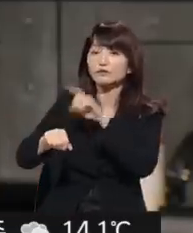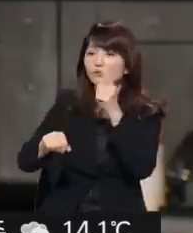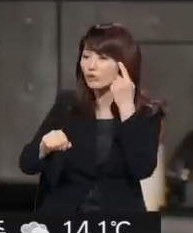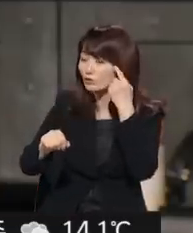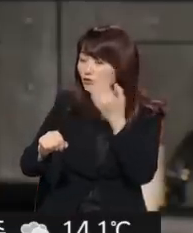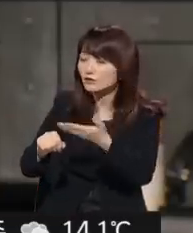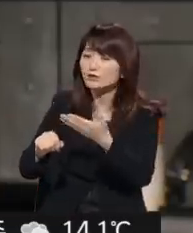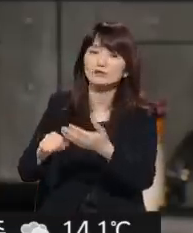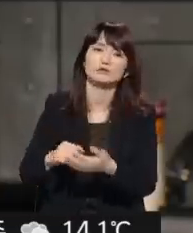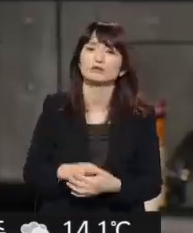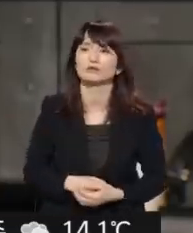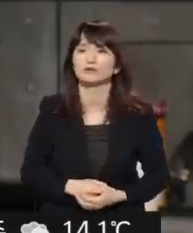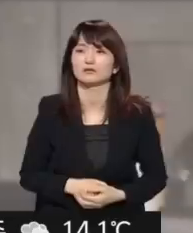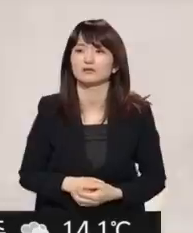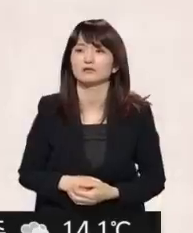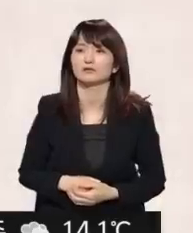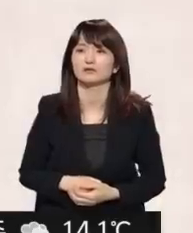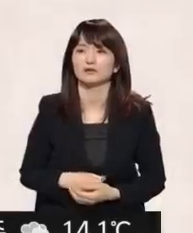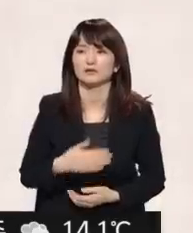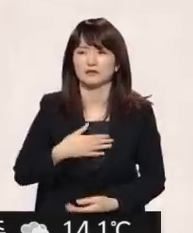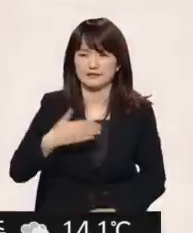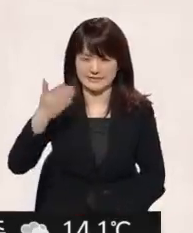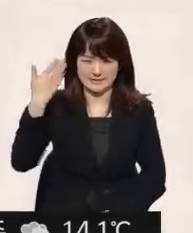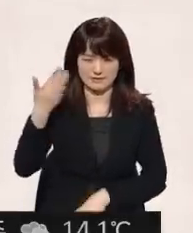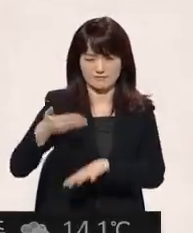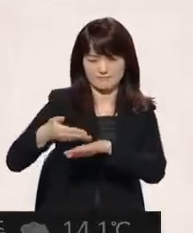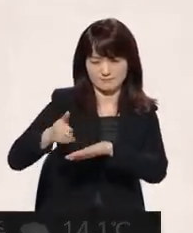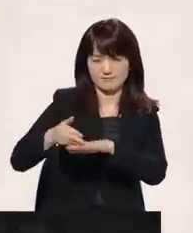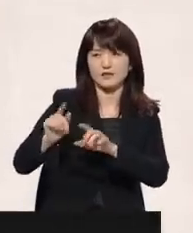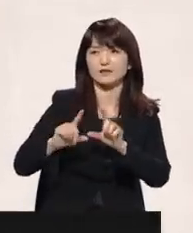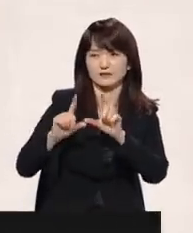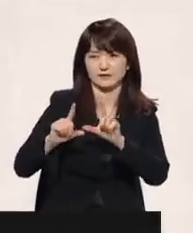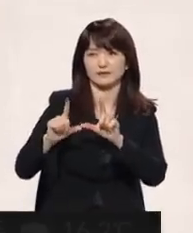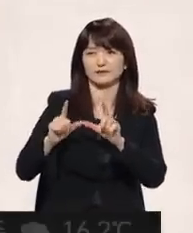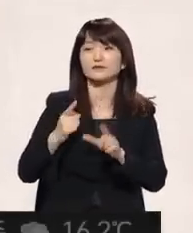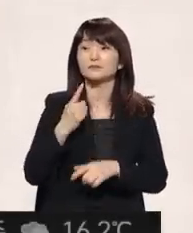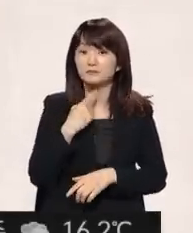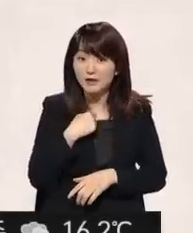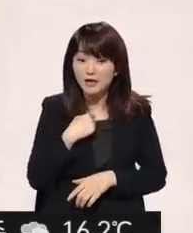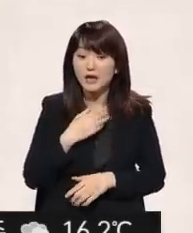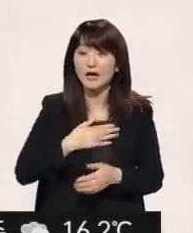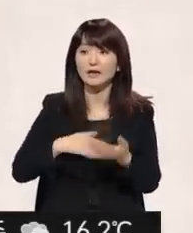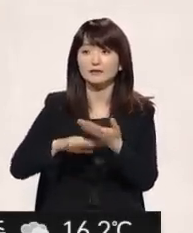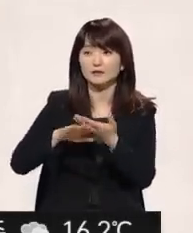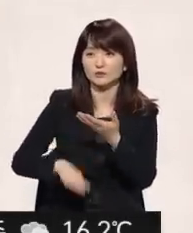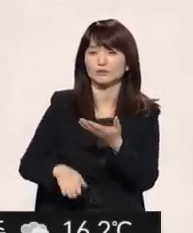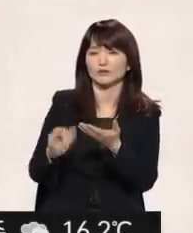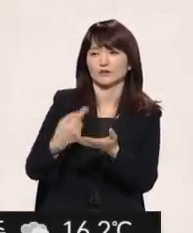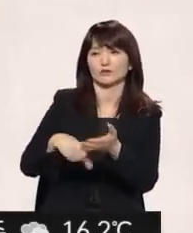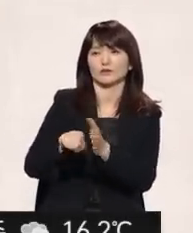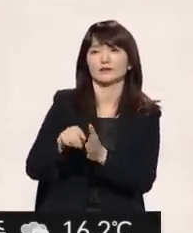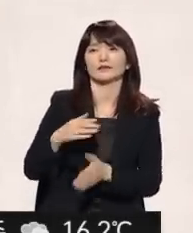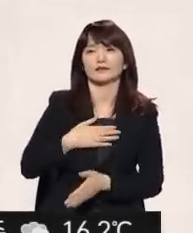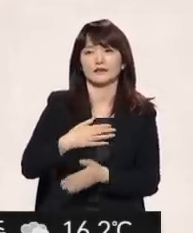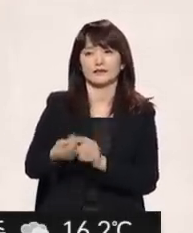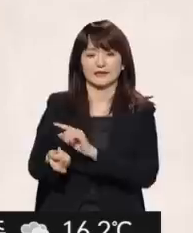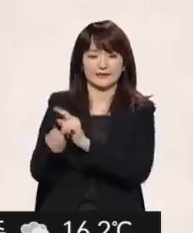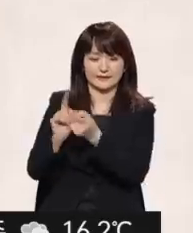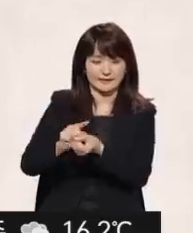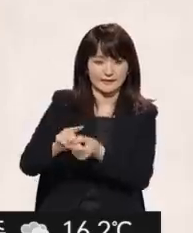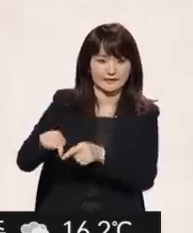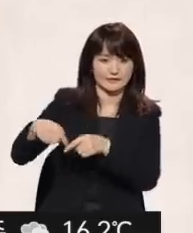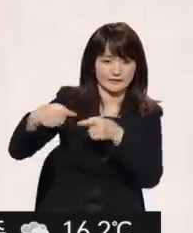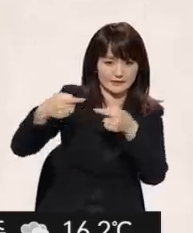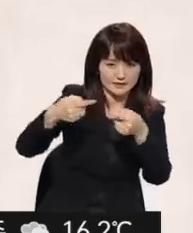남편이 뭐라고 했냐면 내가 왕년에 건달 생활 좀 했는데 그 아는 후배 들을 위해서 내가 대신 나섰다가